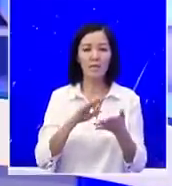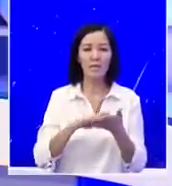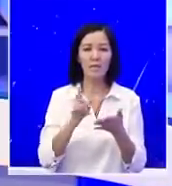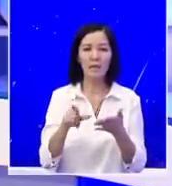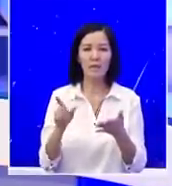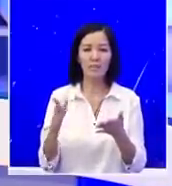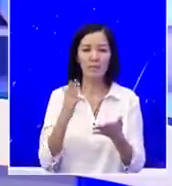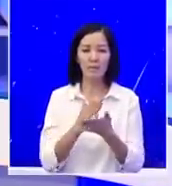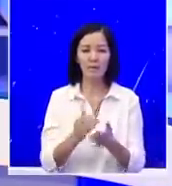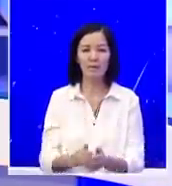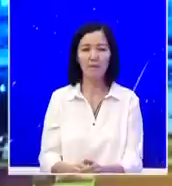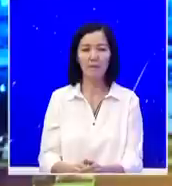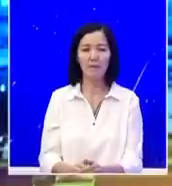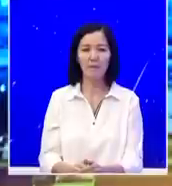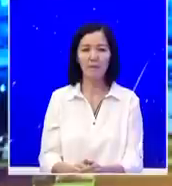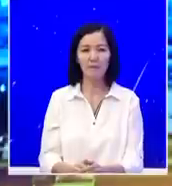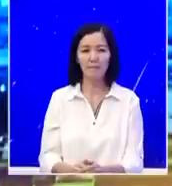отыр.